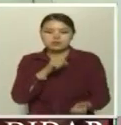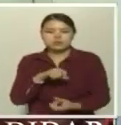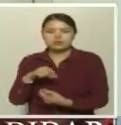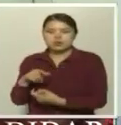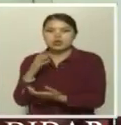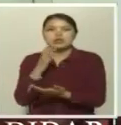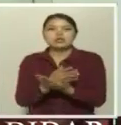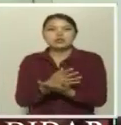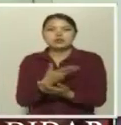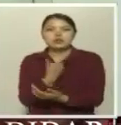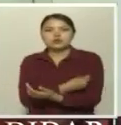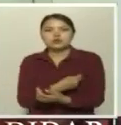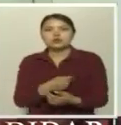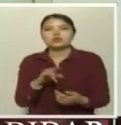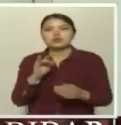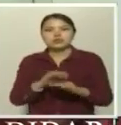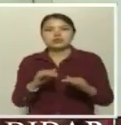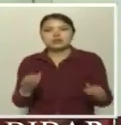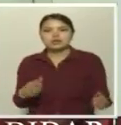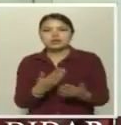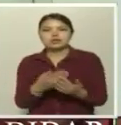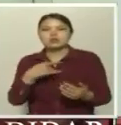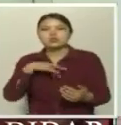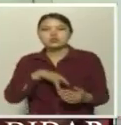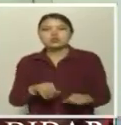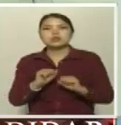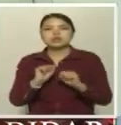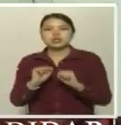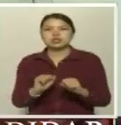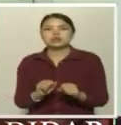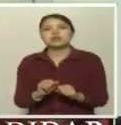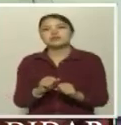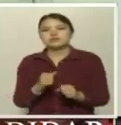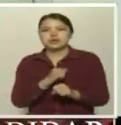онда ол баланың ағзасында тұрақты қызылшаға қарсы иммунитеті бар деп есептеледі.